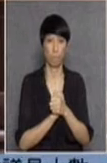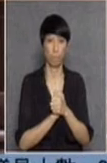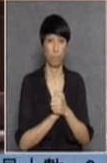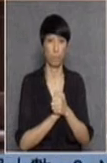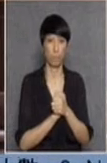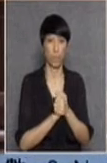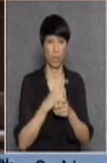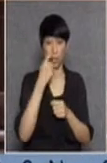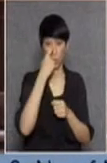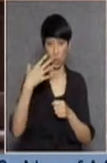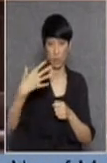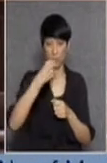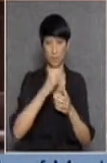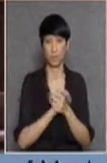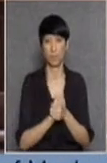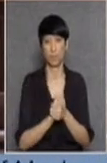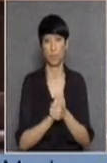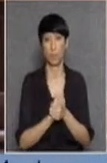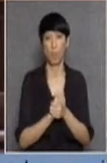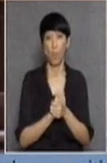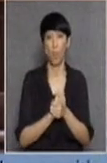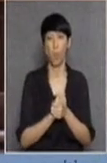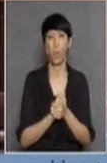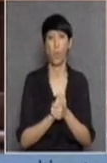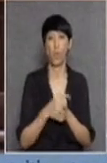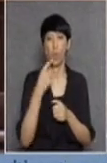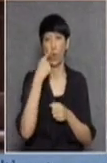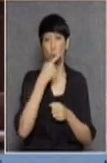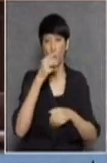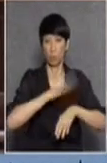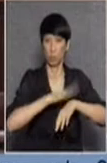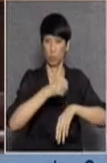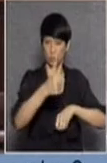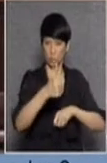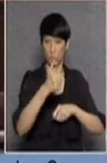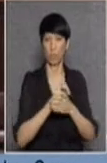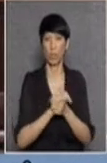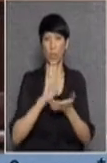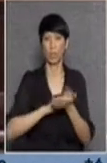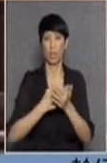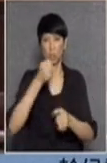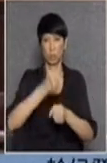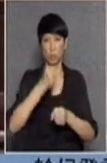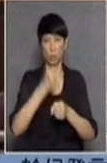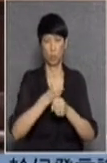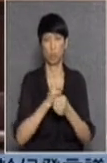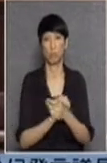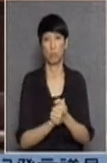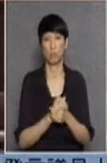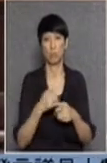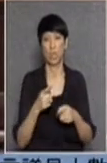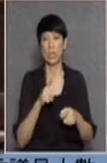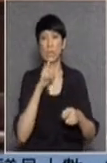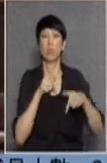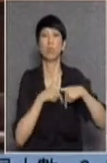梁振英呢就講真係天下無敵，不過做起嚟呢恐怕呢真係有心無